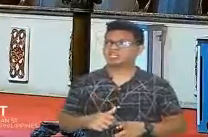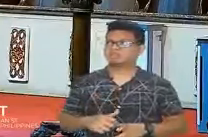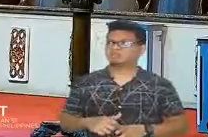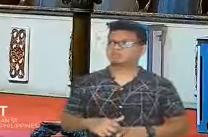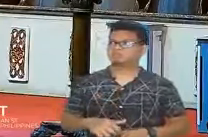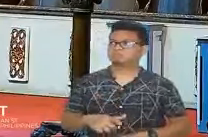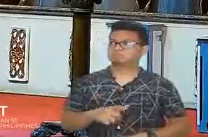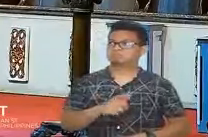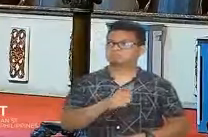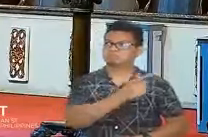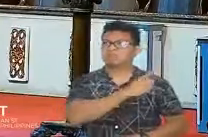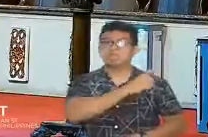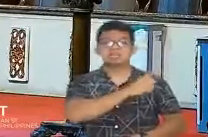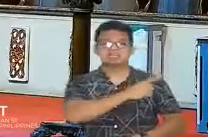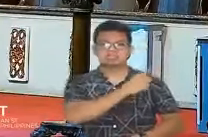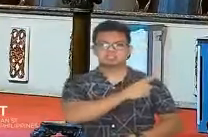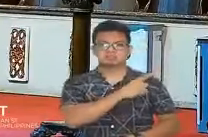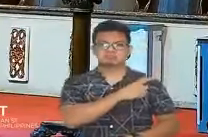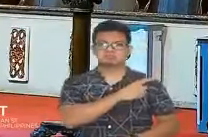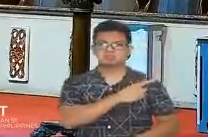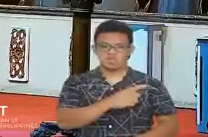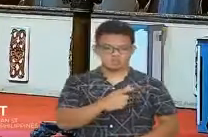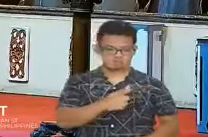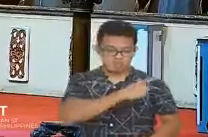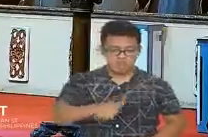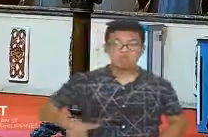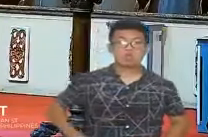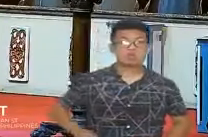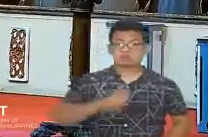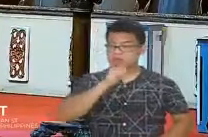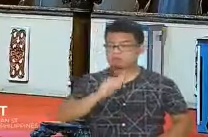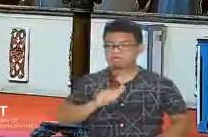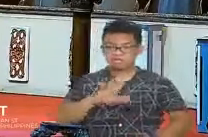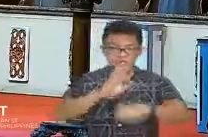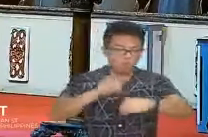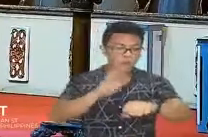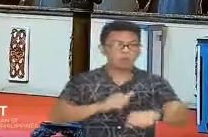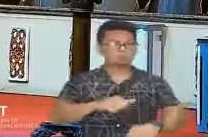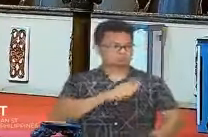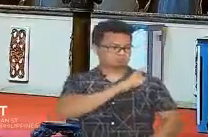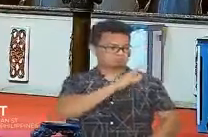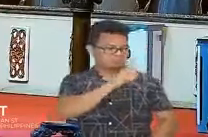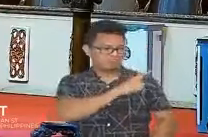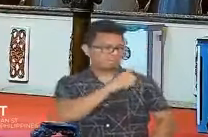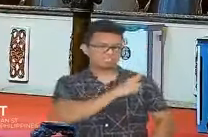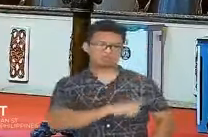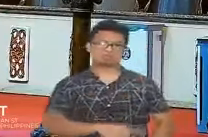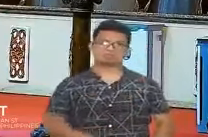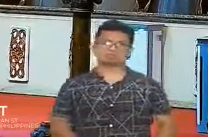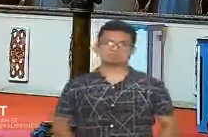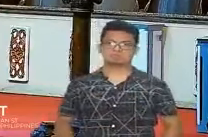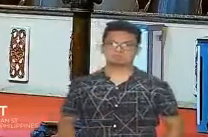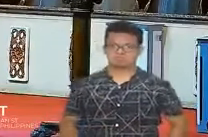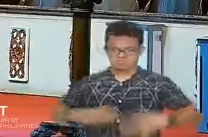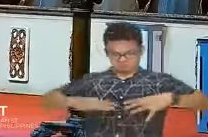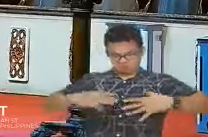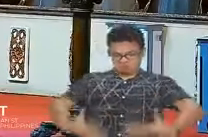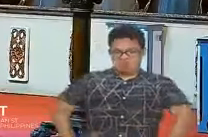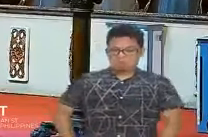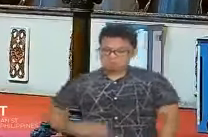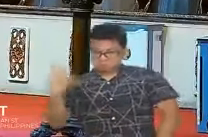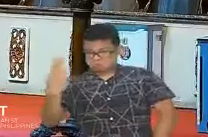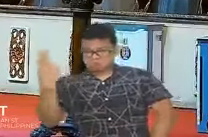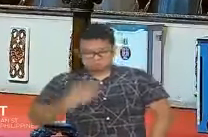Dili mo tawag ang Ginoog tapulan. Kailang sige nagpadakog tiyan, sige